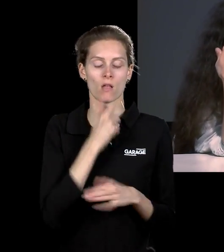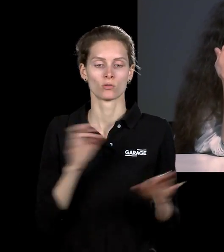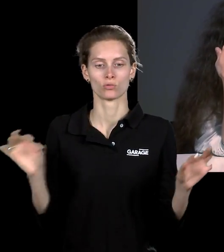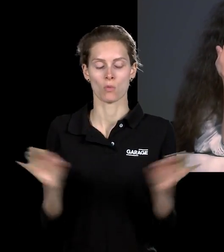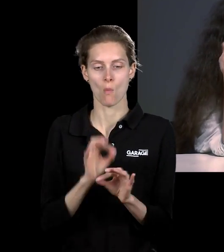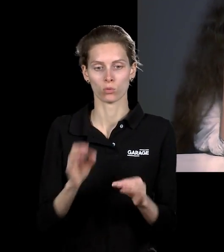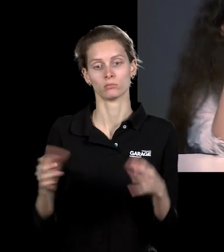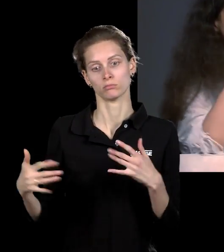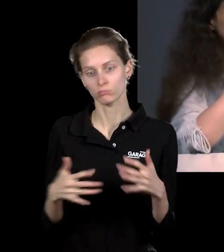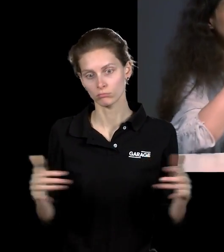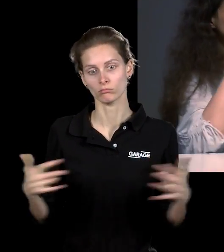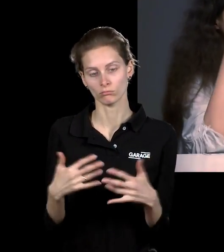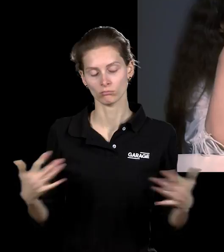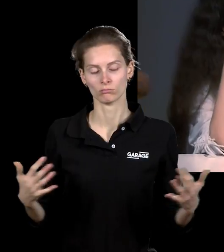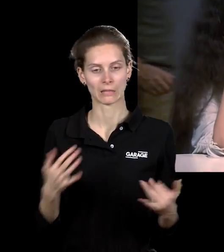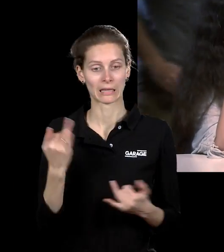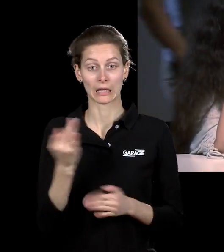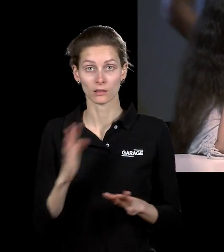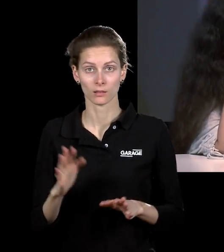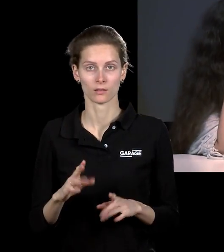Это скучно.